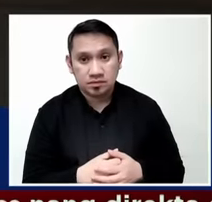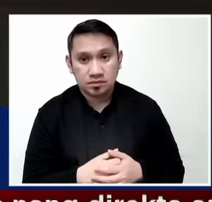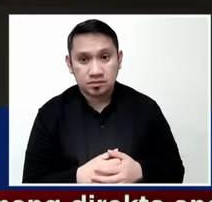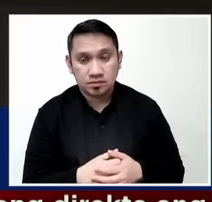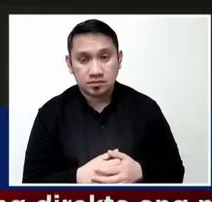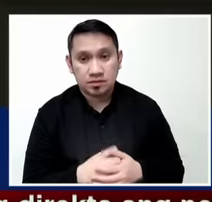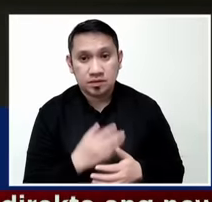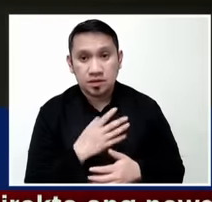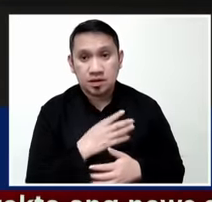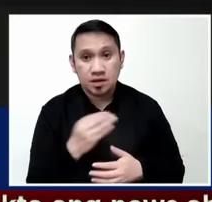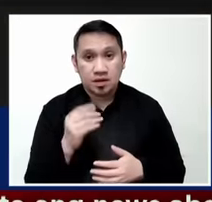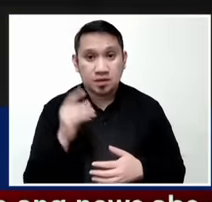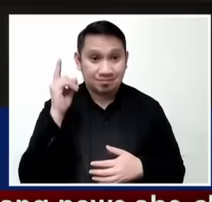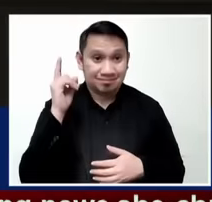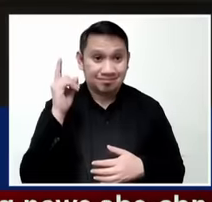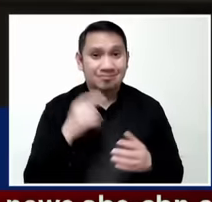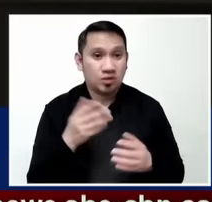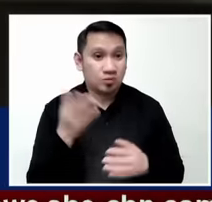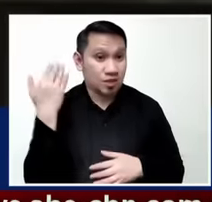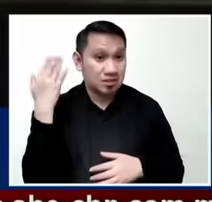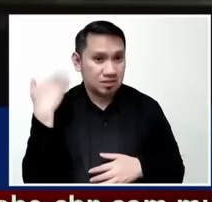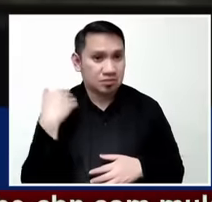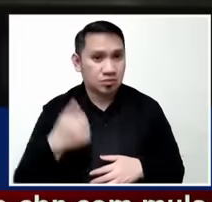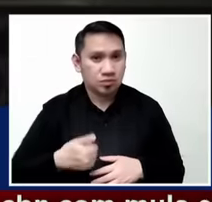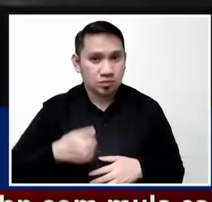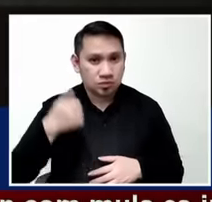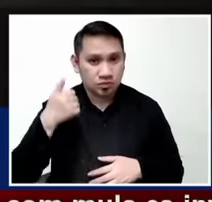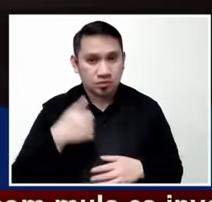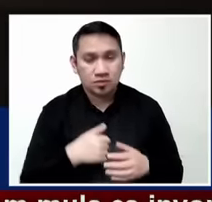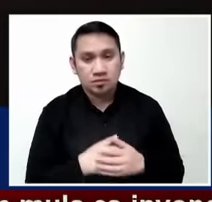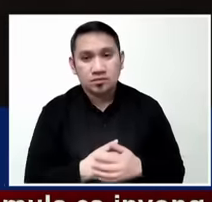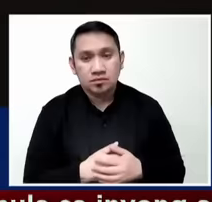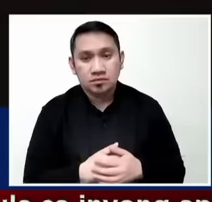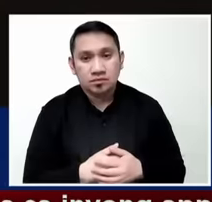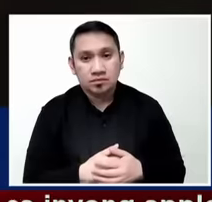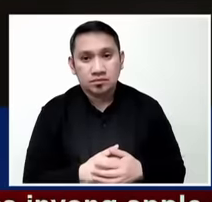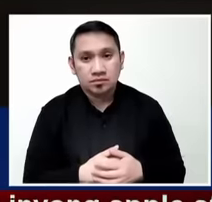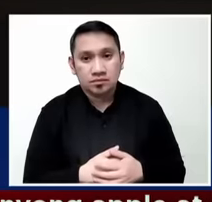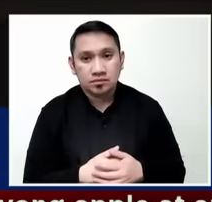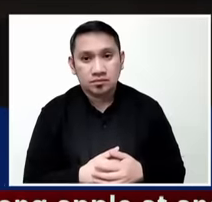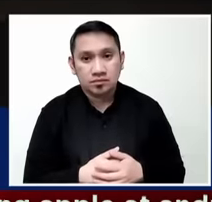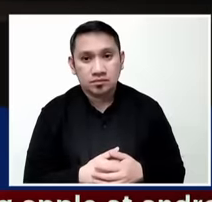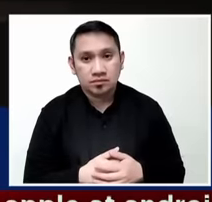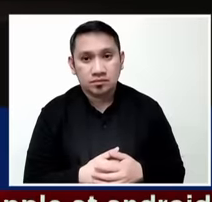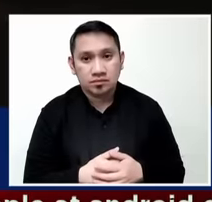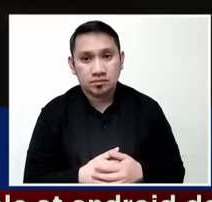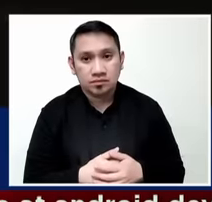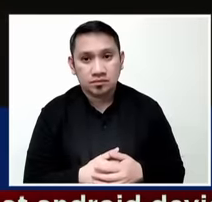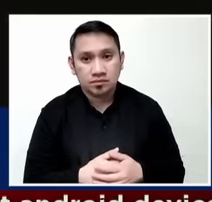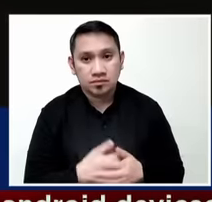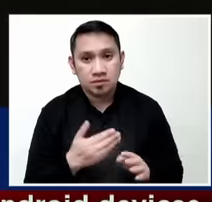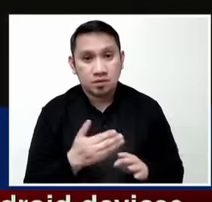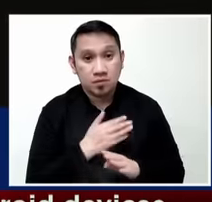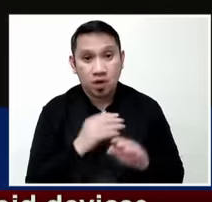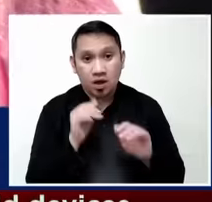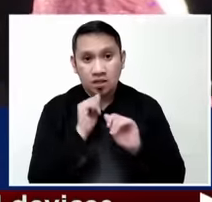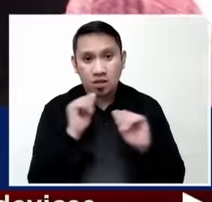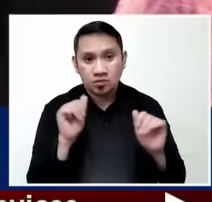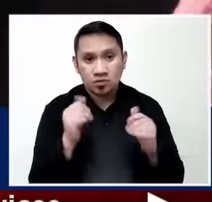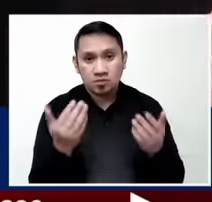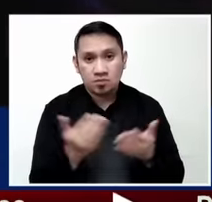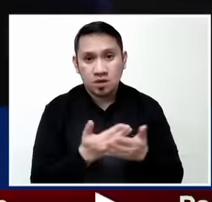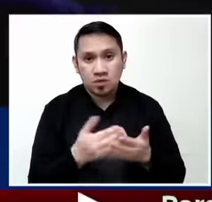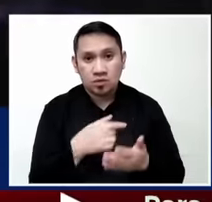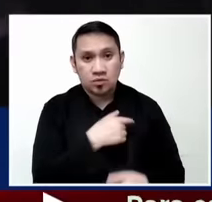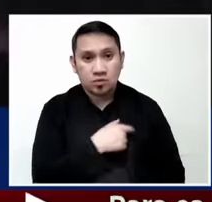Nag-final walk ang reigning Miss Philippines at Miss Supranational first runner-up Pauline Amelinx bago i-announce ang bagong queen.